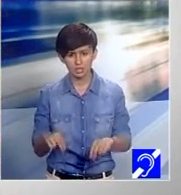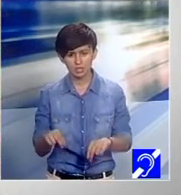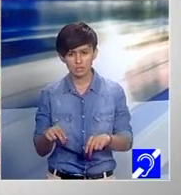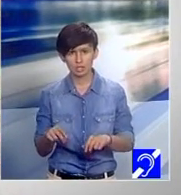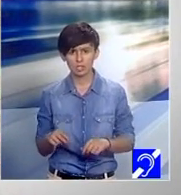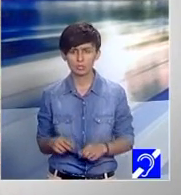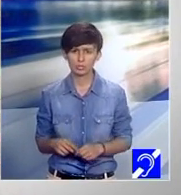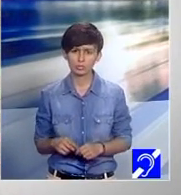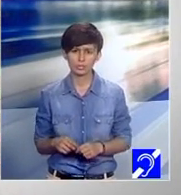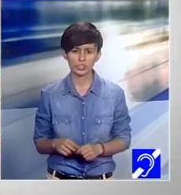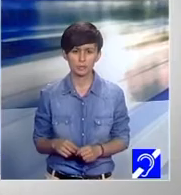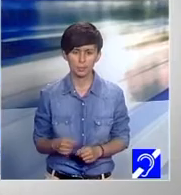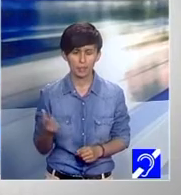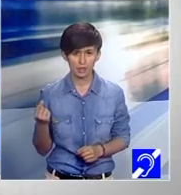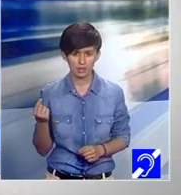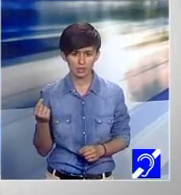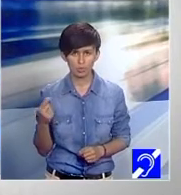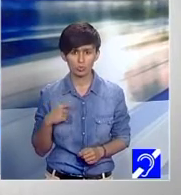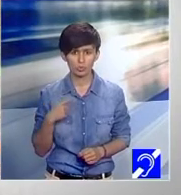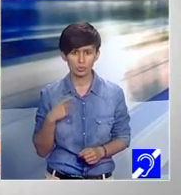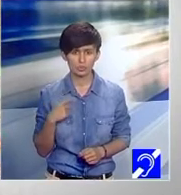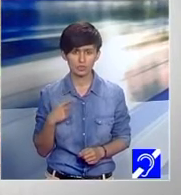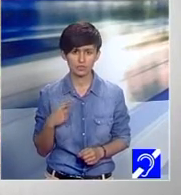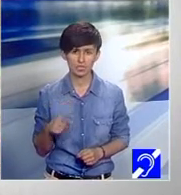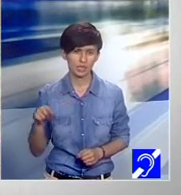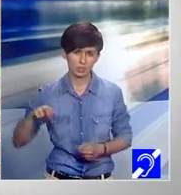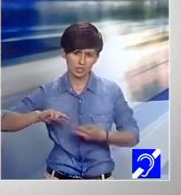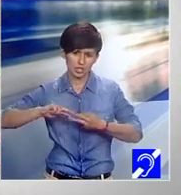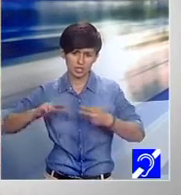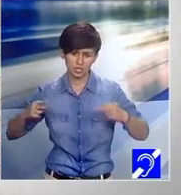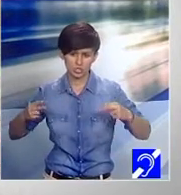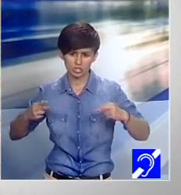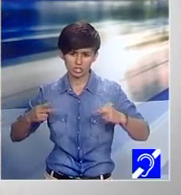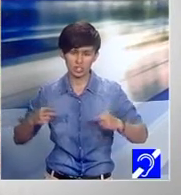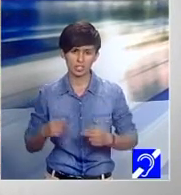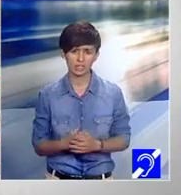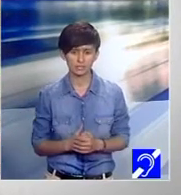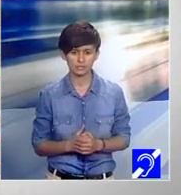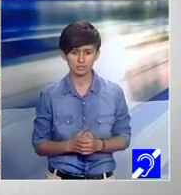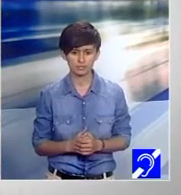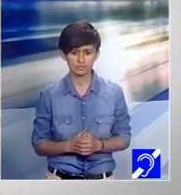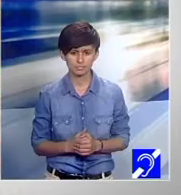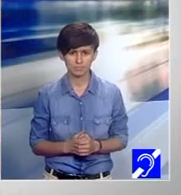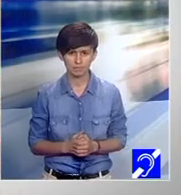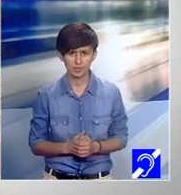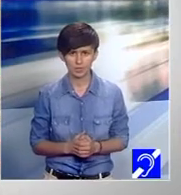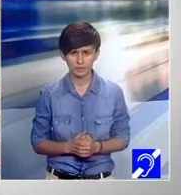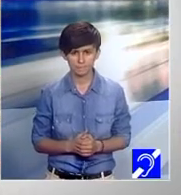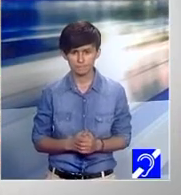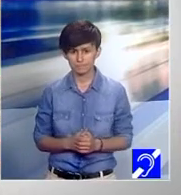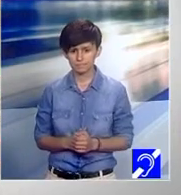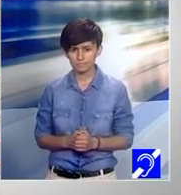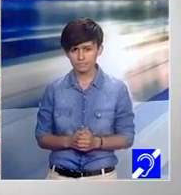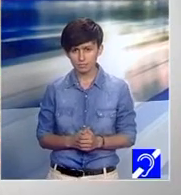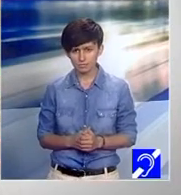un cuplu. Vorbim cu aceleași... despre consanguinizare? Nu este vorba chiar de o consanguinizare, nu este prea mult spus consanguinizare, dar oricum,